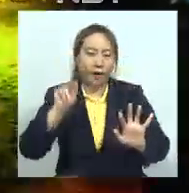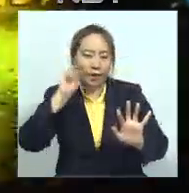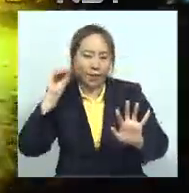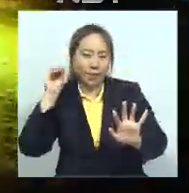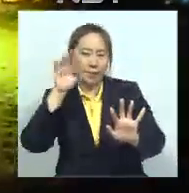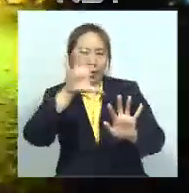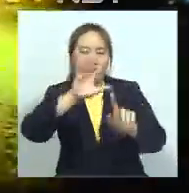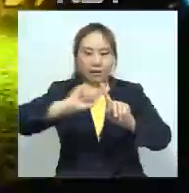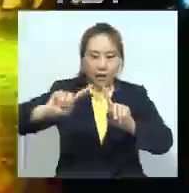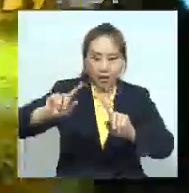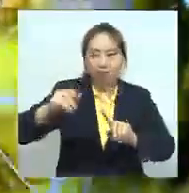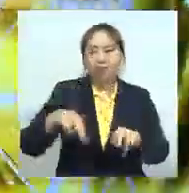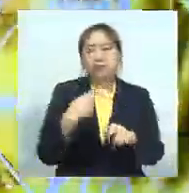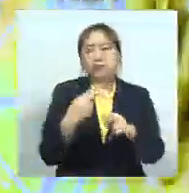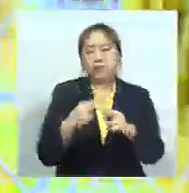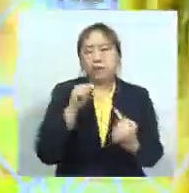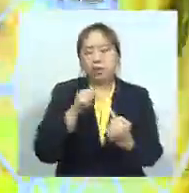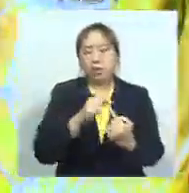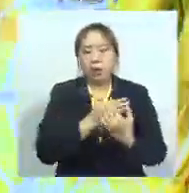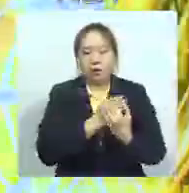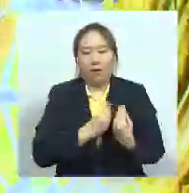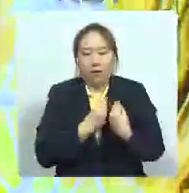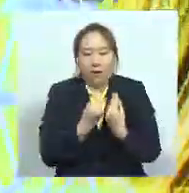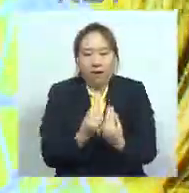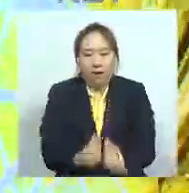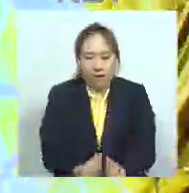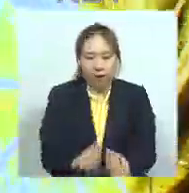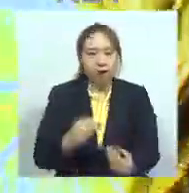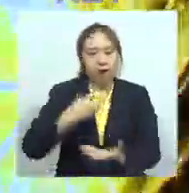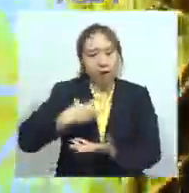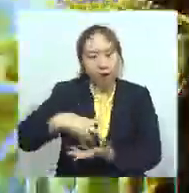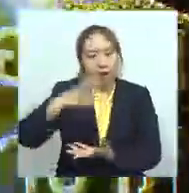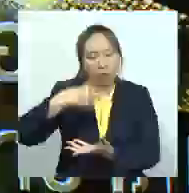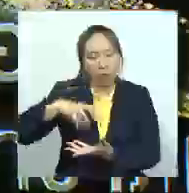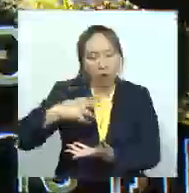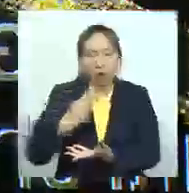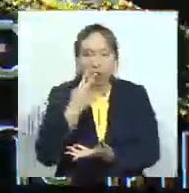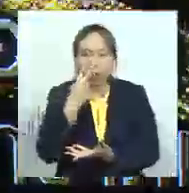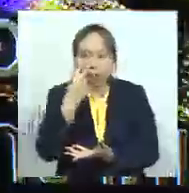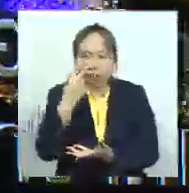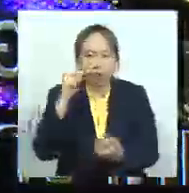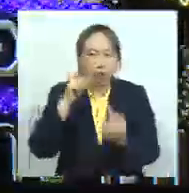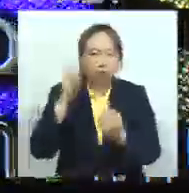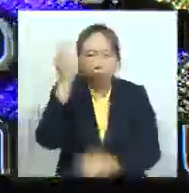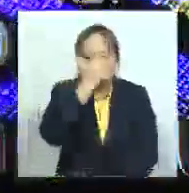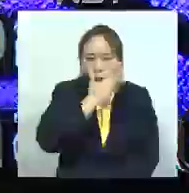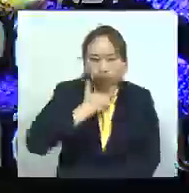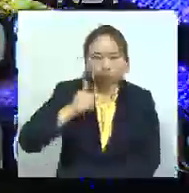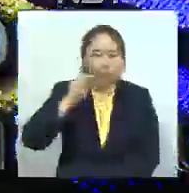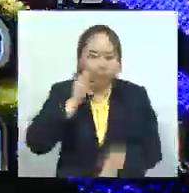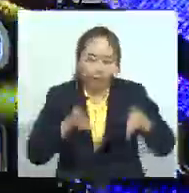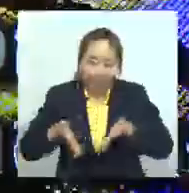ใช้ชื่อชุดว่าแสงแห่งพระมหากรุณาธิคุณปกล่านำเสนอเรื่องราวความงดงามของเจ้าพระยาสายน้